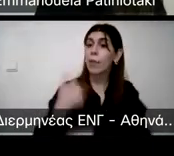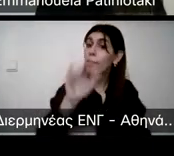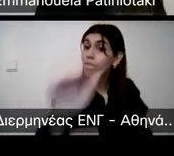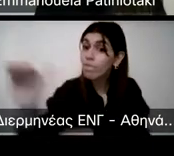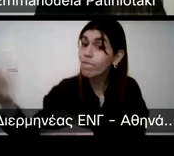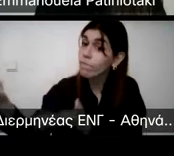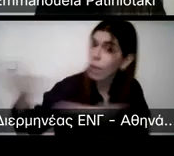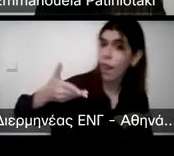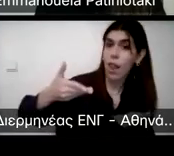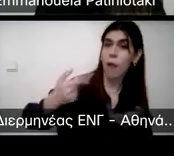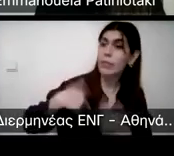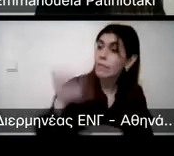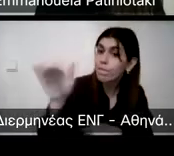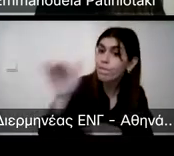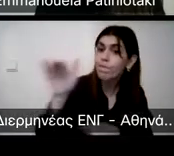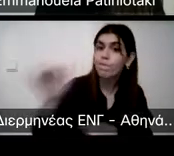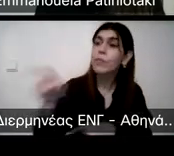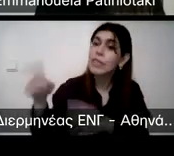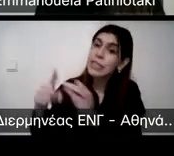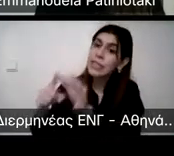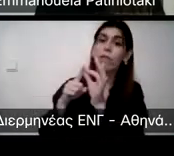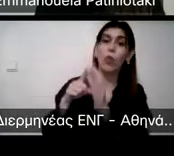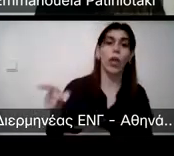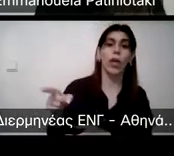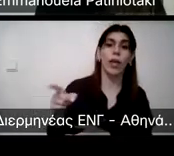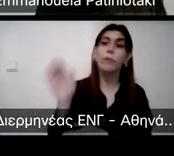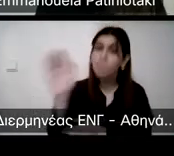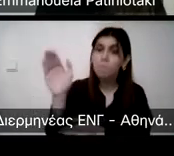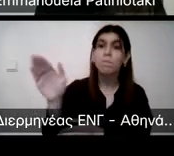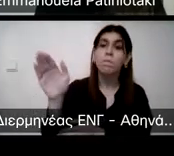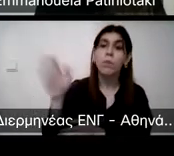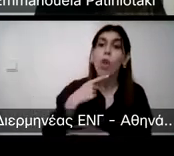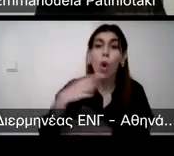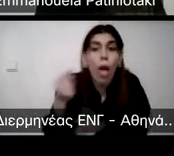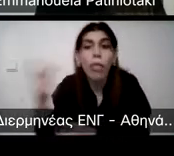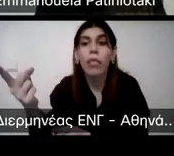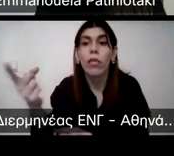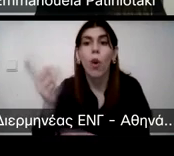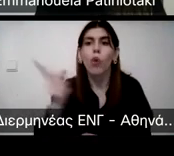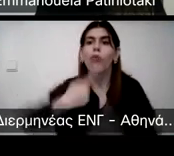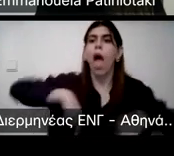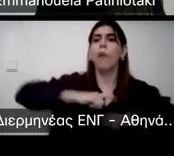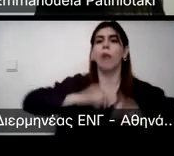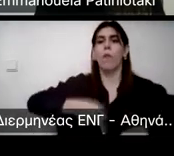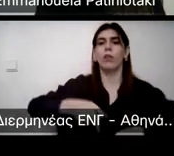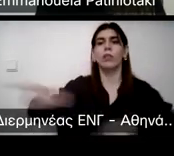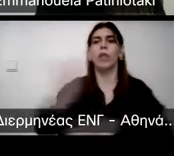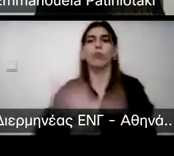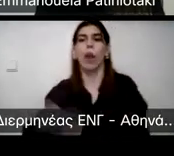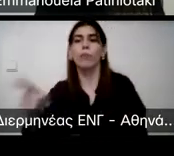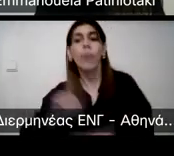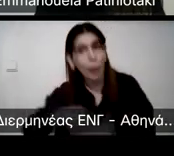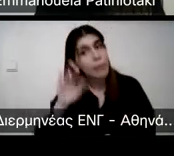Η ορολογία θα πρέπει να είναι ρεαλιστική και ουσιαστική και να μην αποτελεί τρόπο ικανοποίησης ή προώθησης